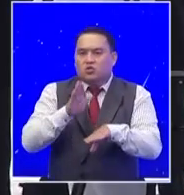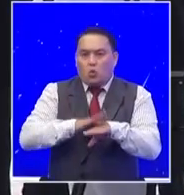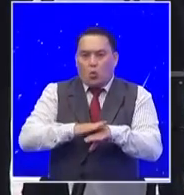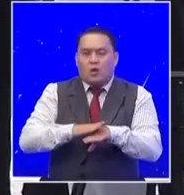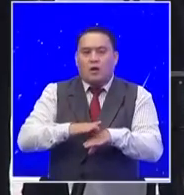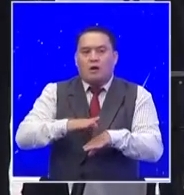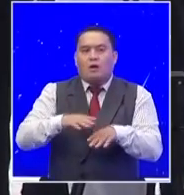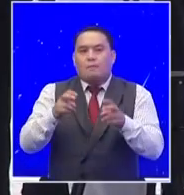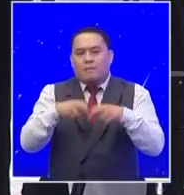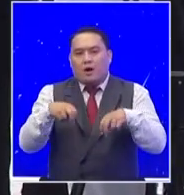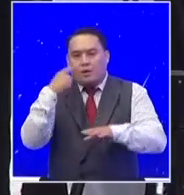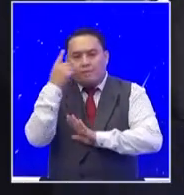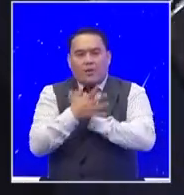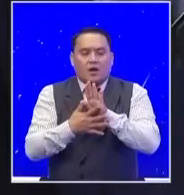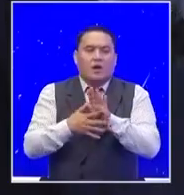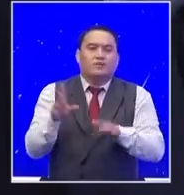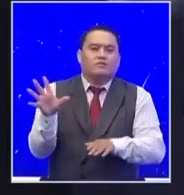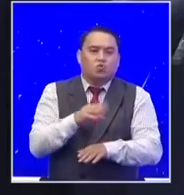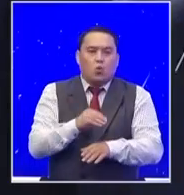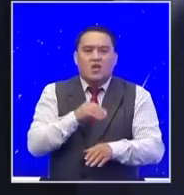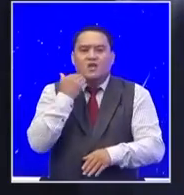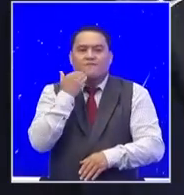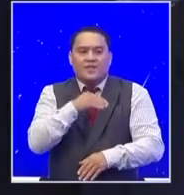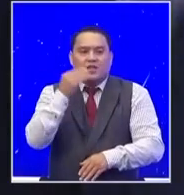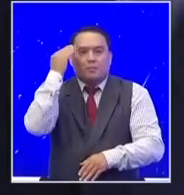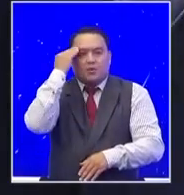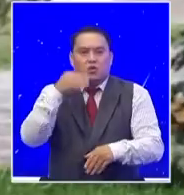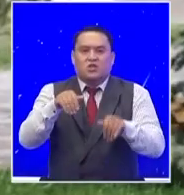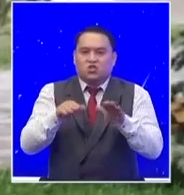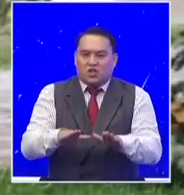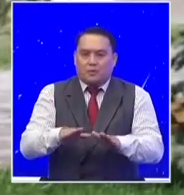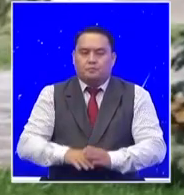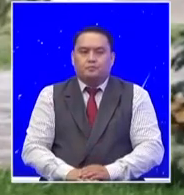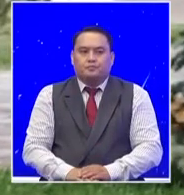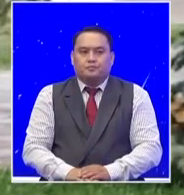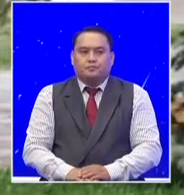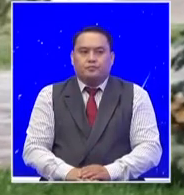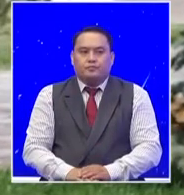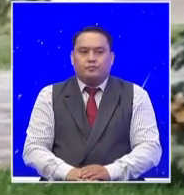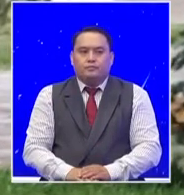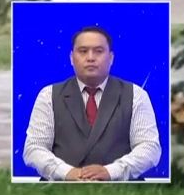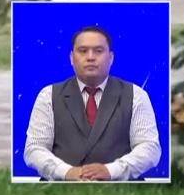Однако, проанализировав все моменты, в регионе нашли эффективные пути решения.